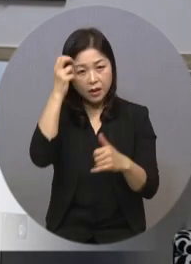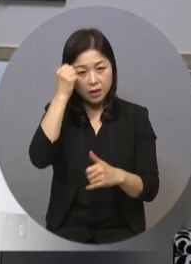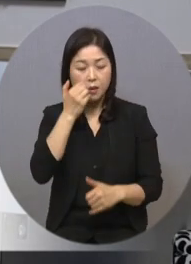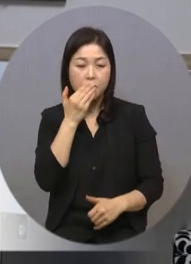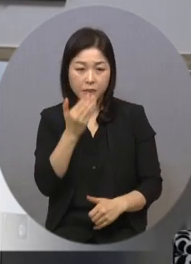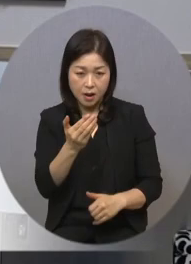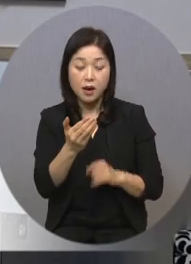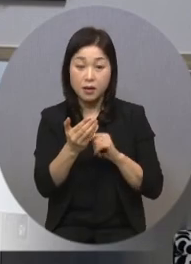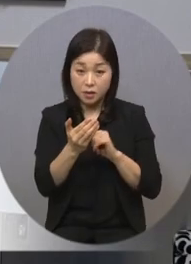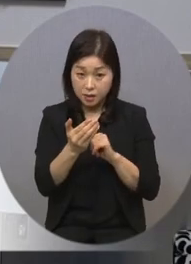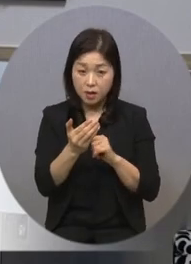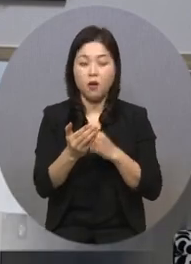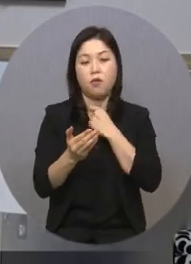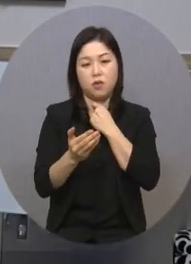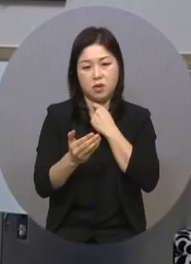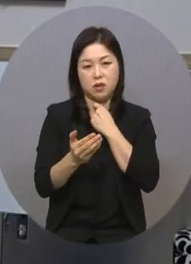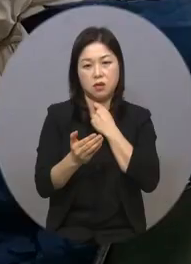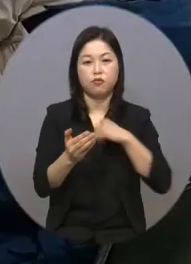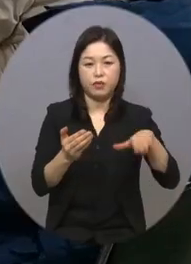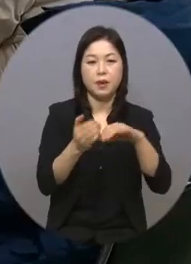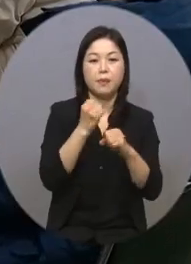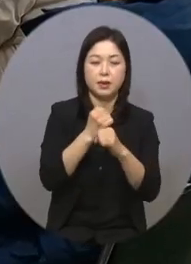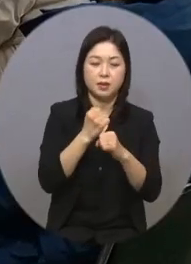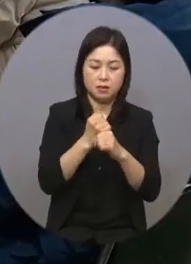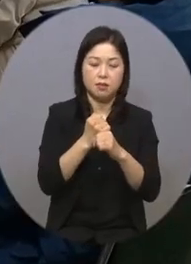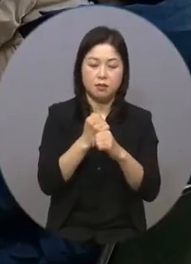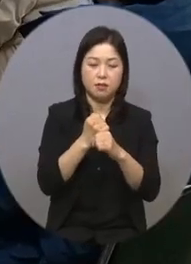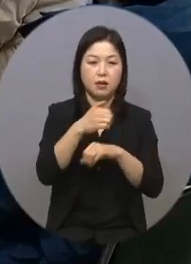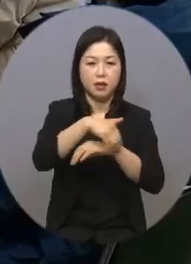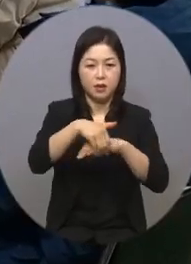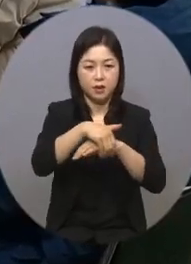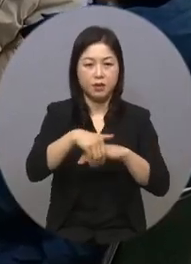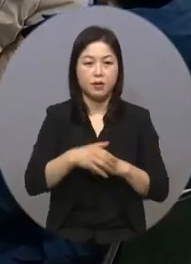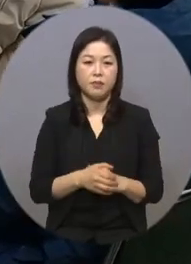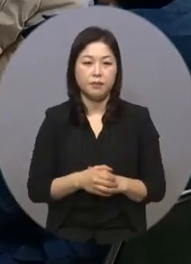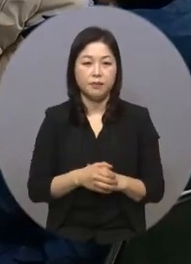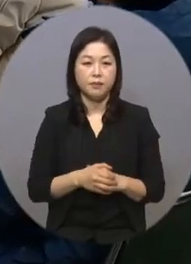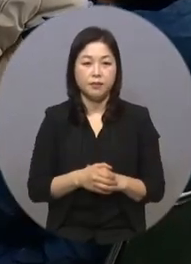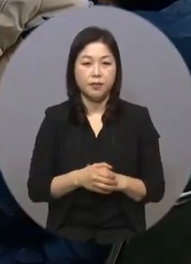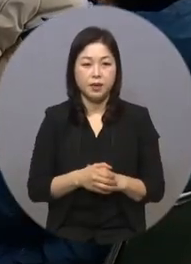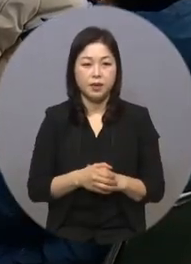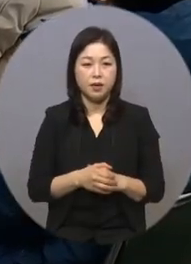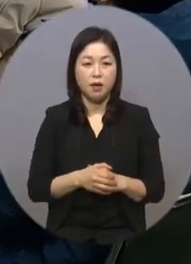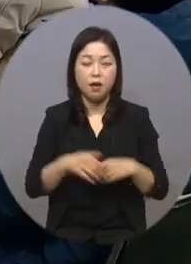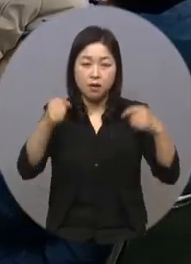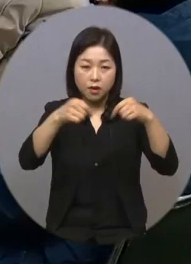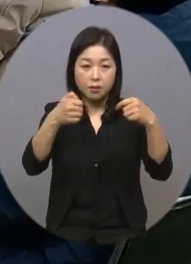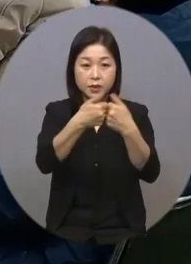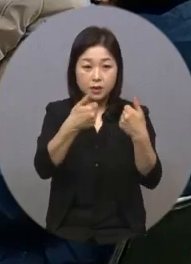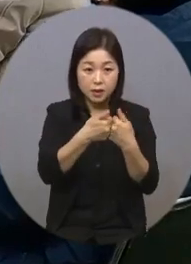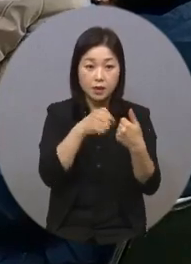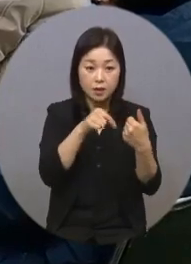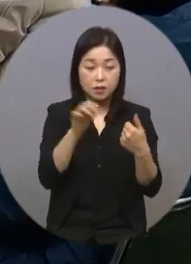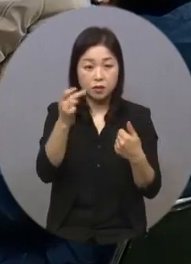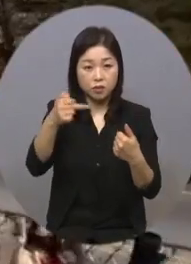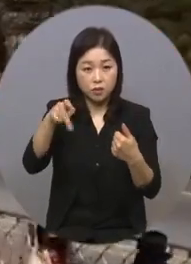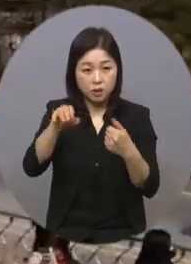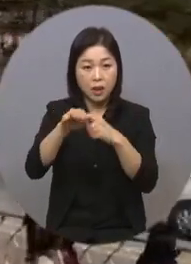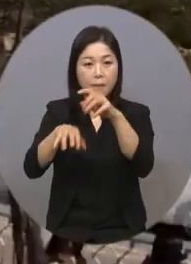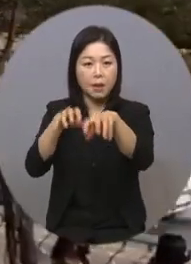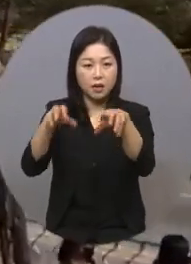것을 저희가 만들고자 합니다. 이날 동보장협의체는 주민주대의 녹양마을 역사문화